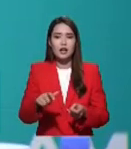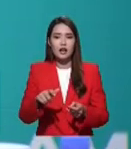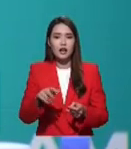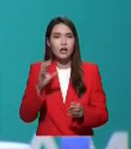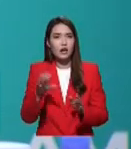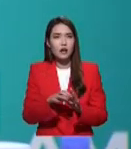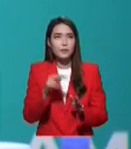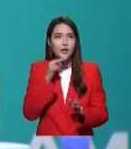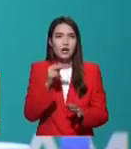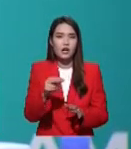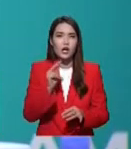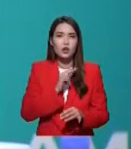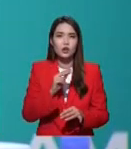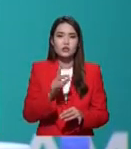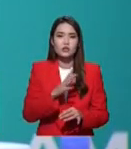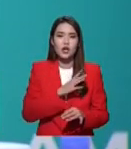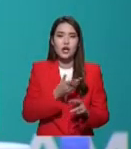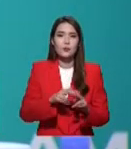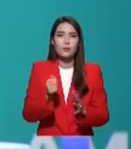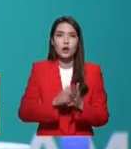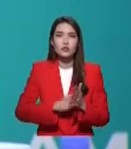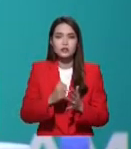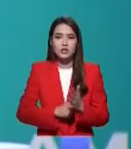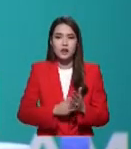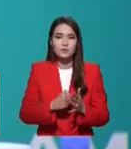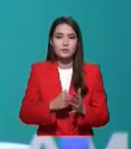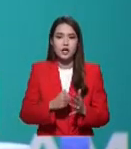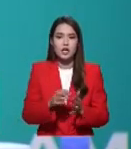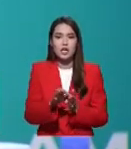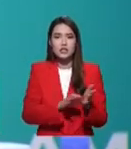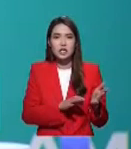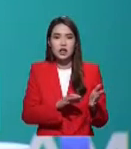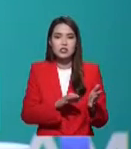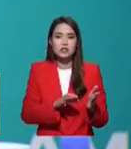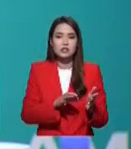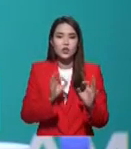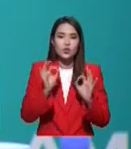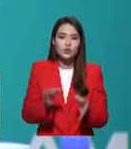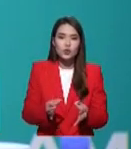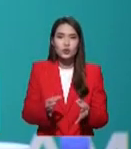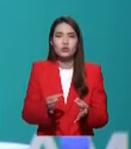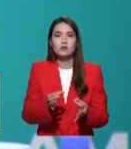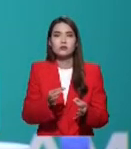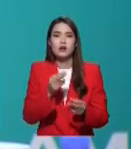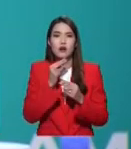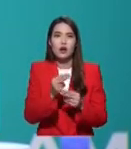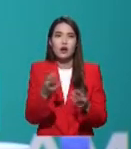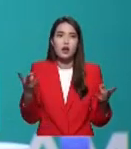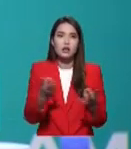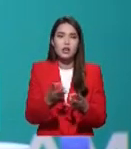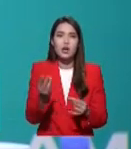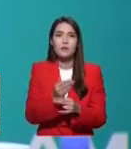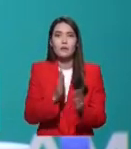өңірде, халық өңірде. Сол себептен келген адам, бір келген адам дұрыс жауап алмаса, одан кейін 10 рет келіп